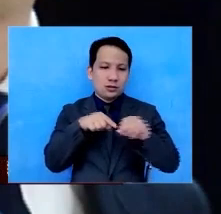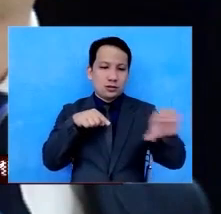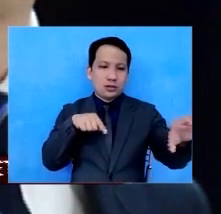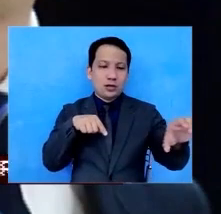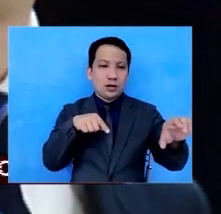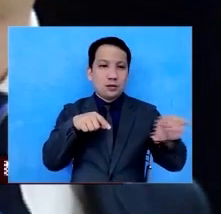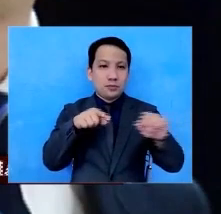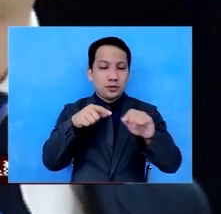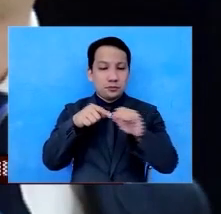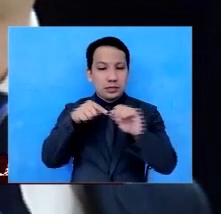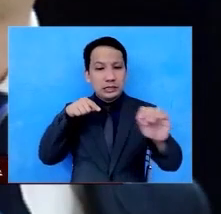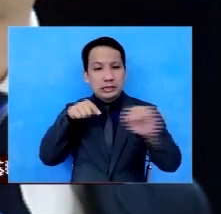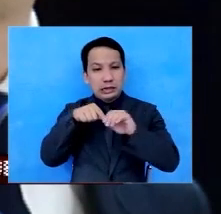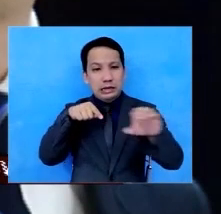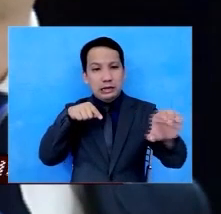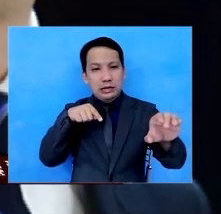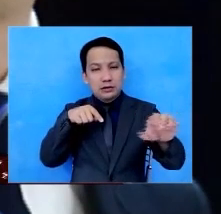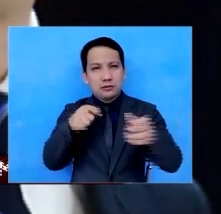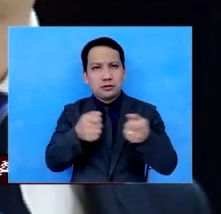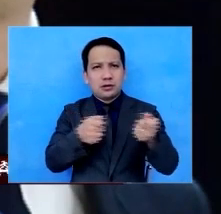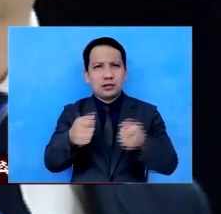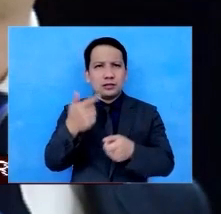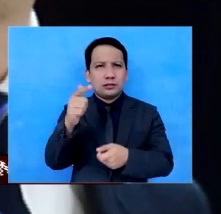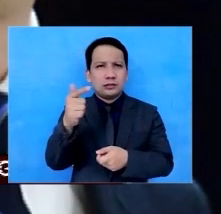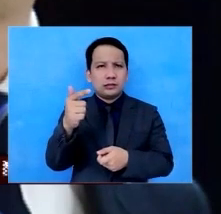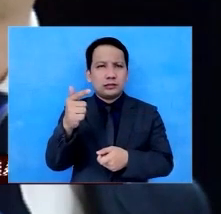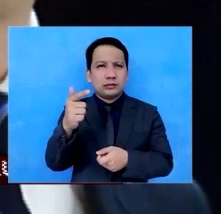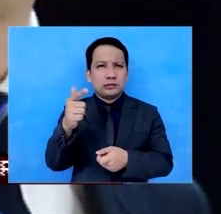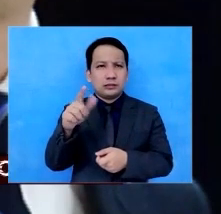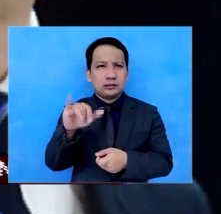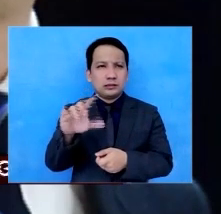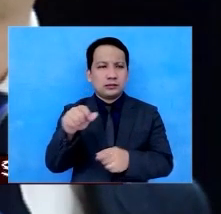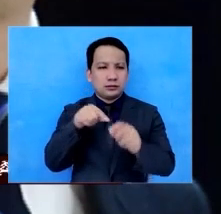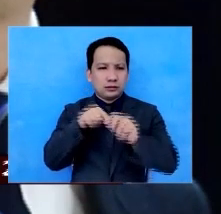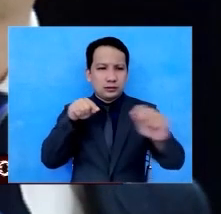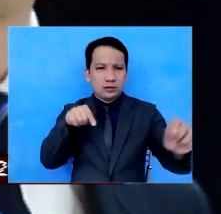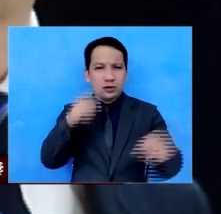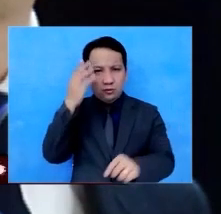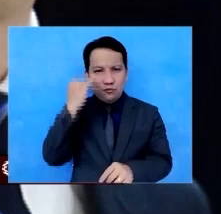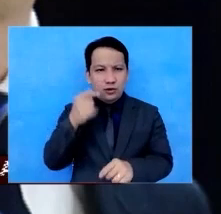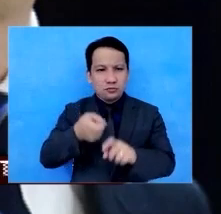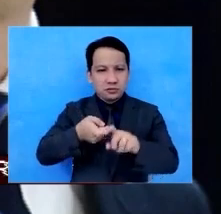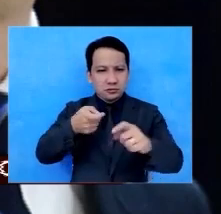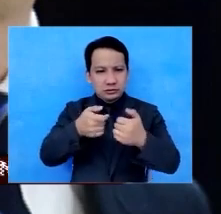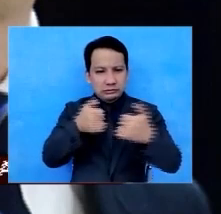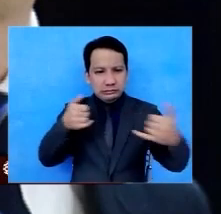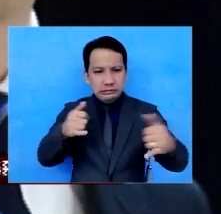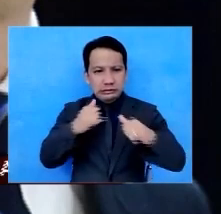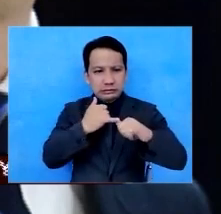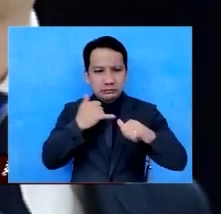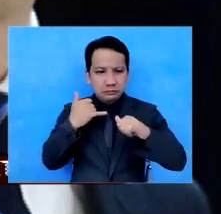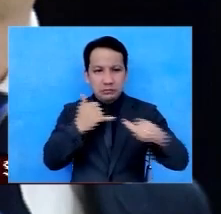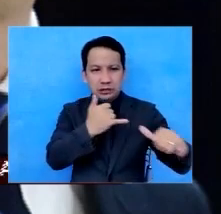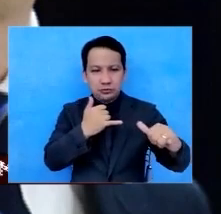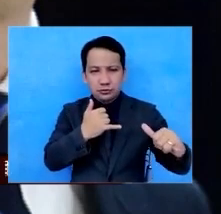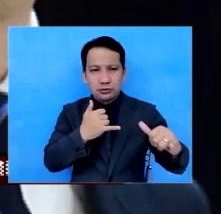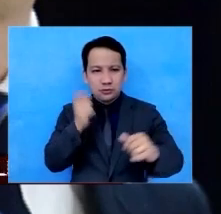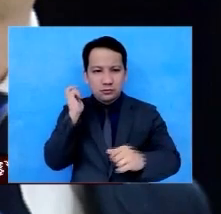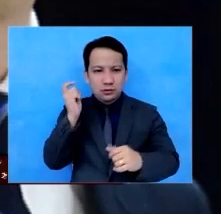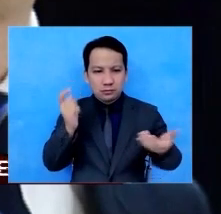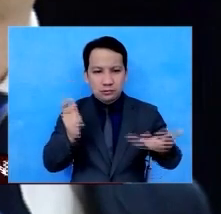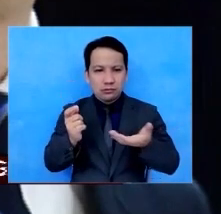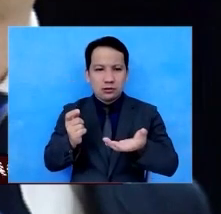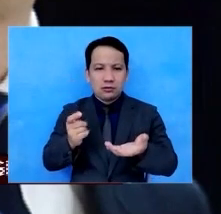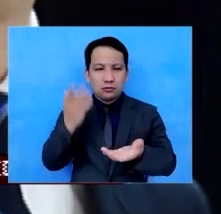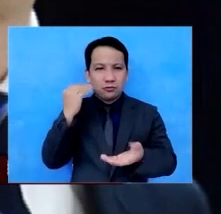speed detector at handheld green light pointer. Pero para lang daw sukati ng distansya at bilis ng ating barko at para